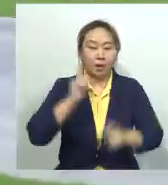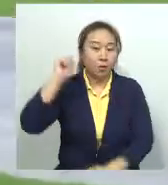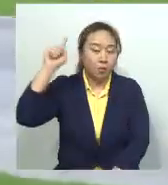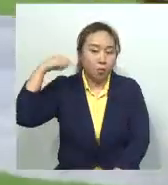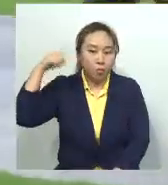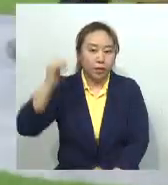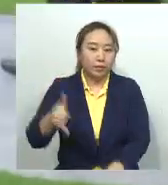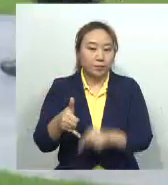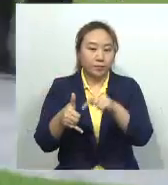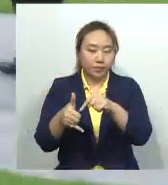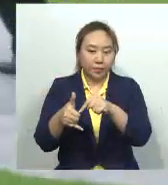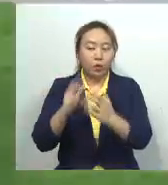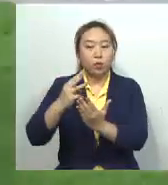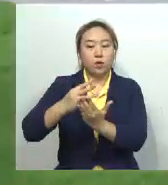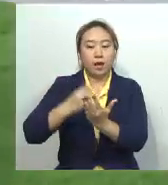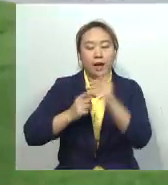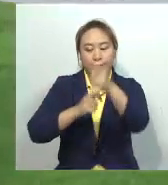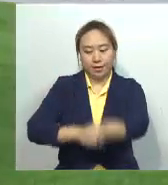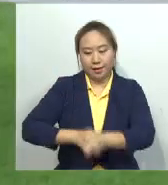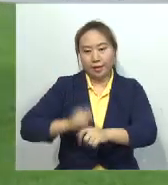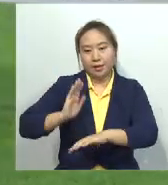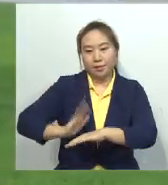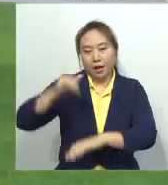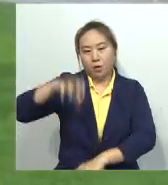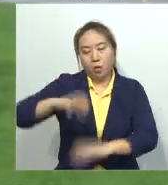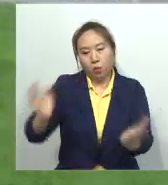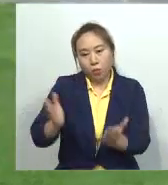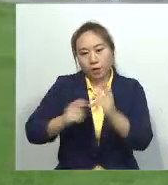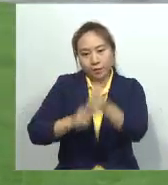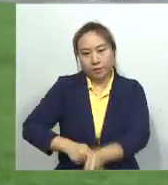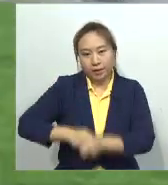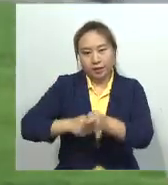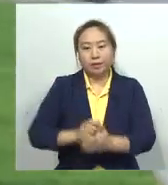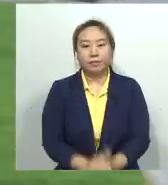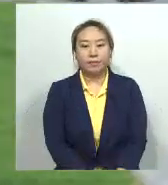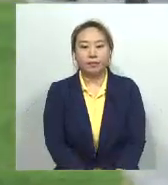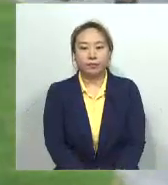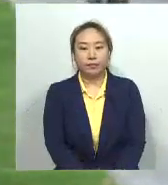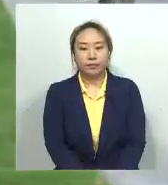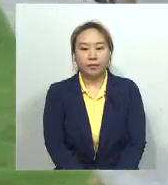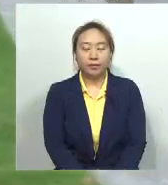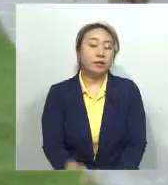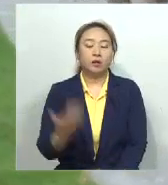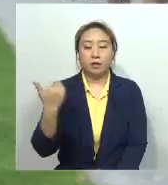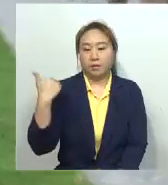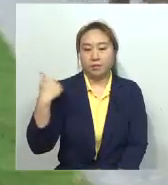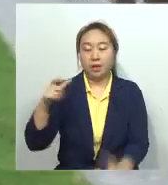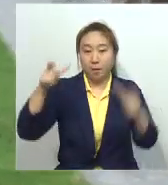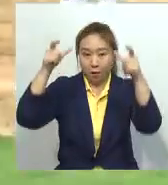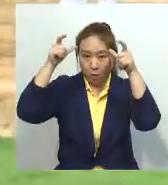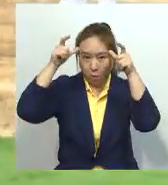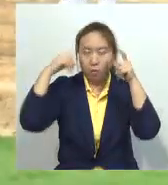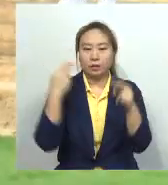ตยาทองแก้มแก้วนักวิชาการเกษตรชำนาญการกรมส่งเสริมการเกษตรส่วนพระโคแรกนานะครับมีพระโคเ